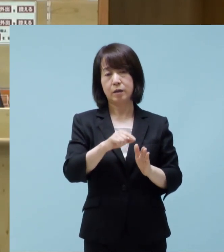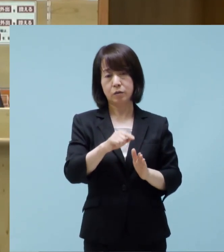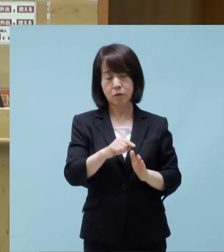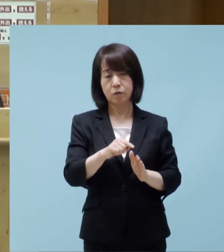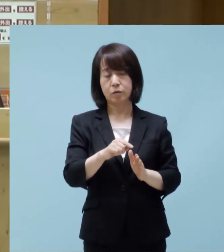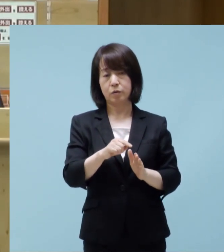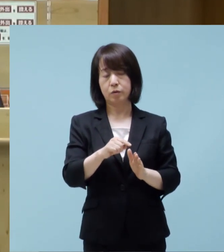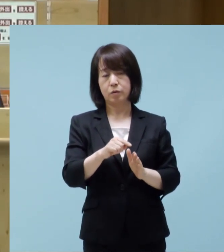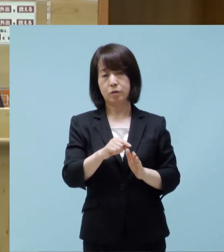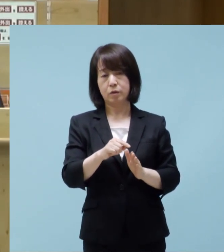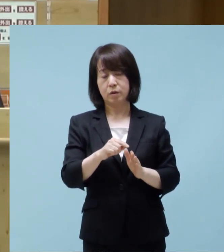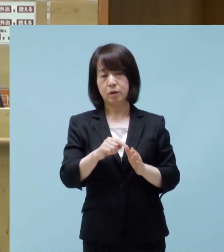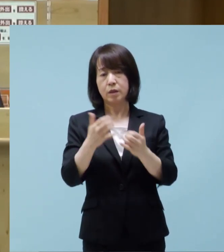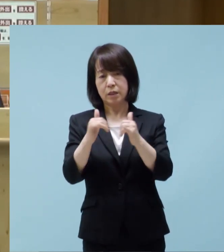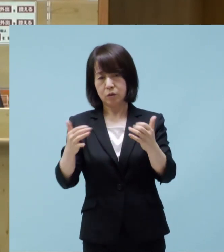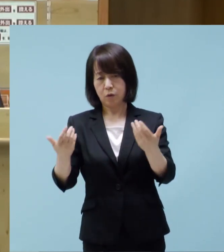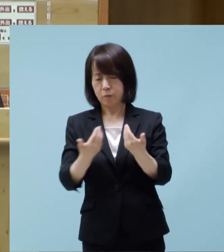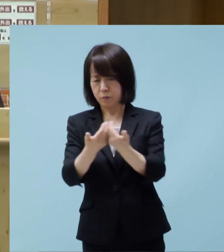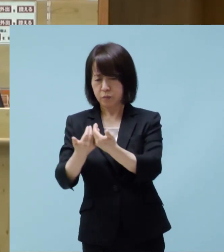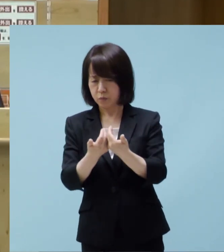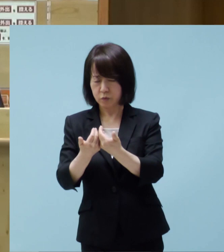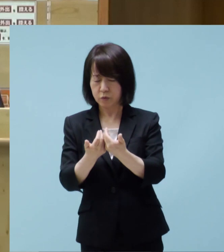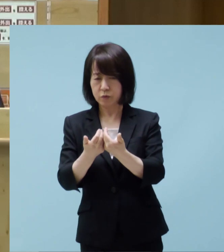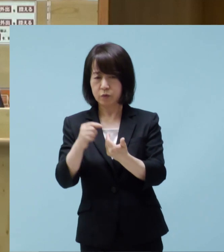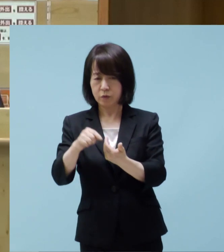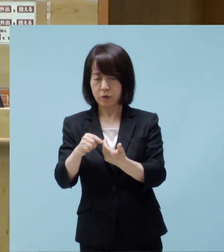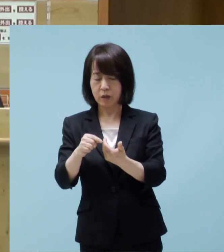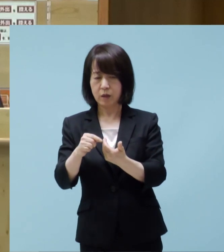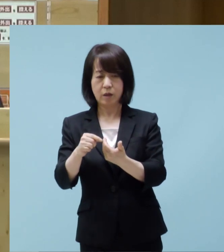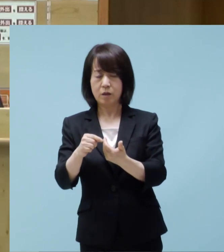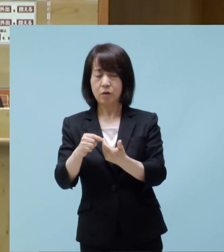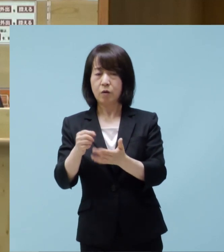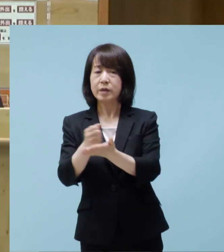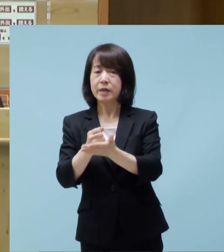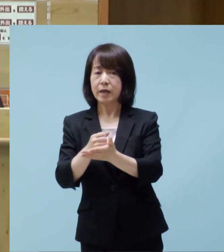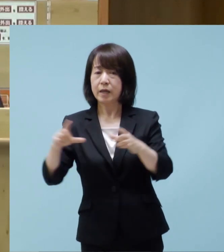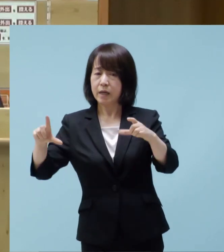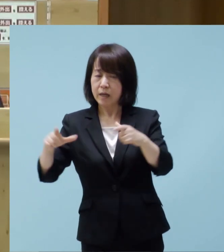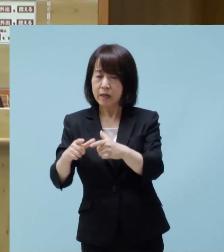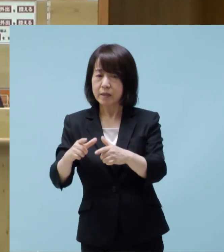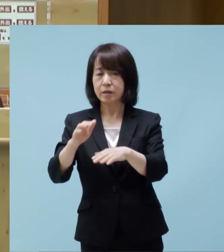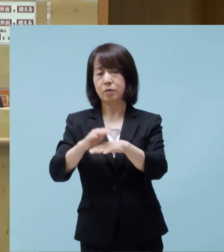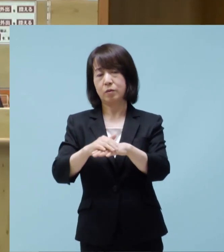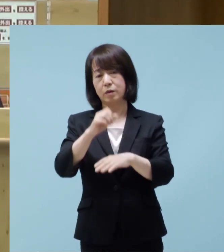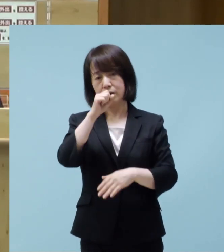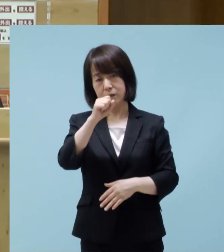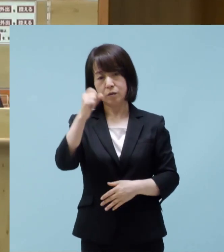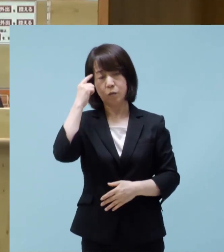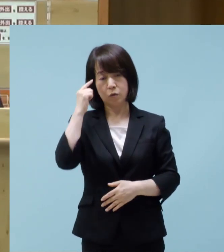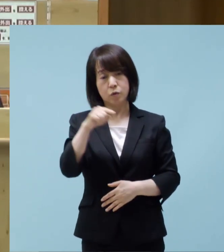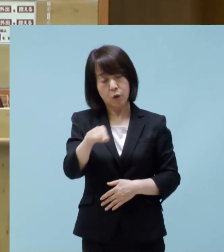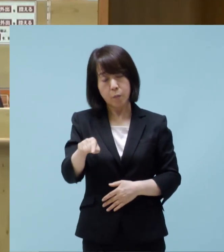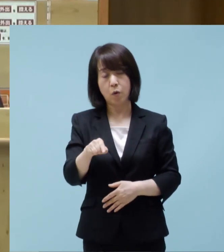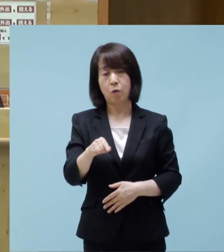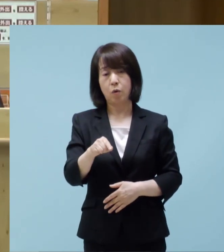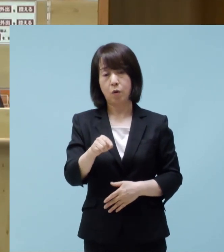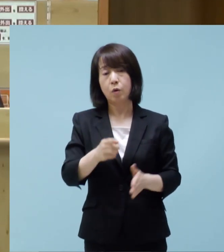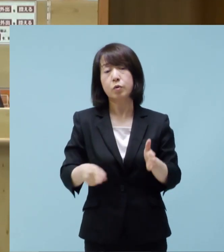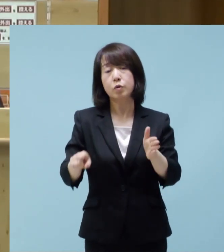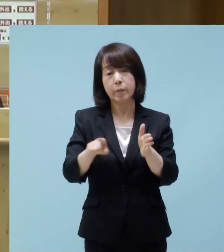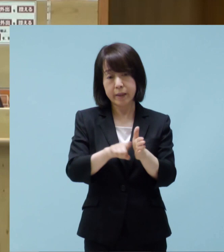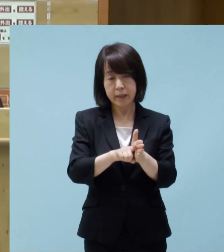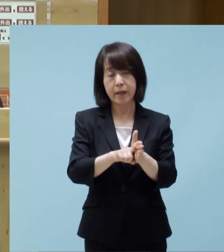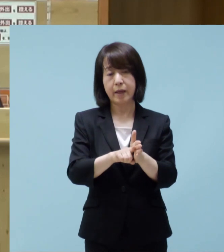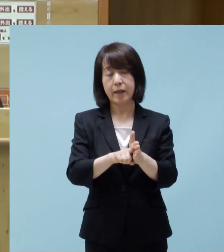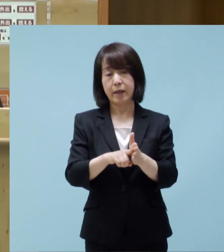が、それは当然感染リスクが低くなりますから、そういったことも含めた中での、その観客の制限